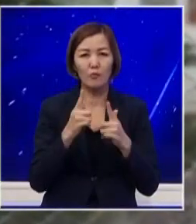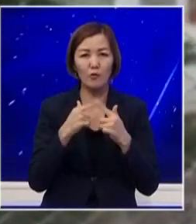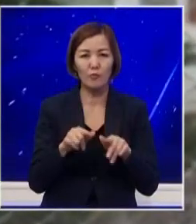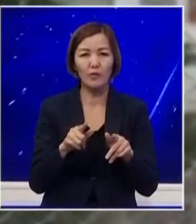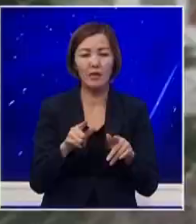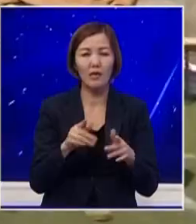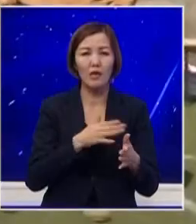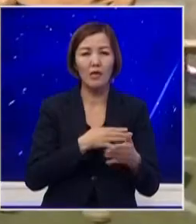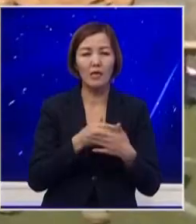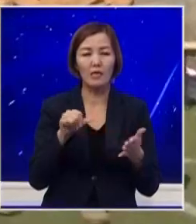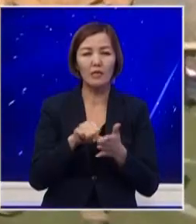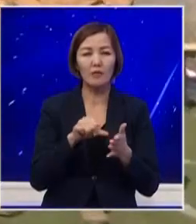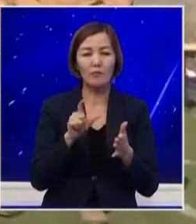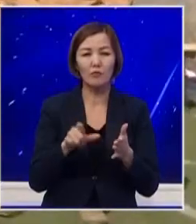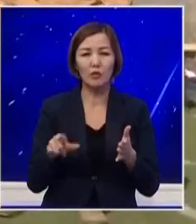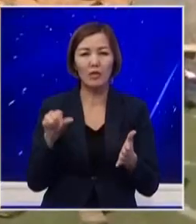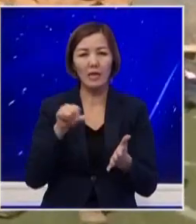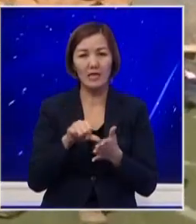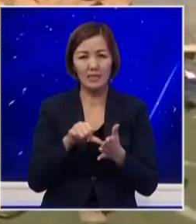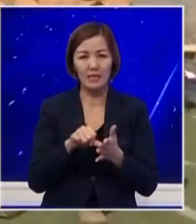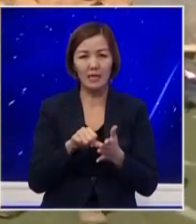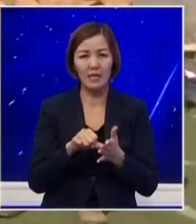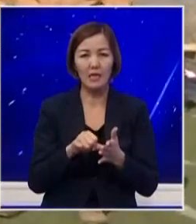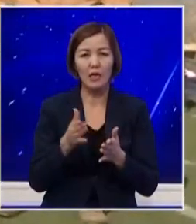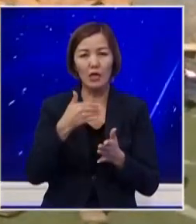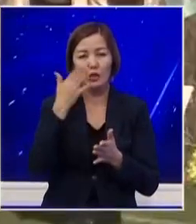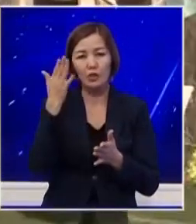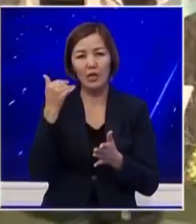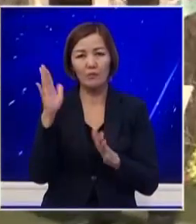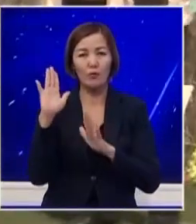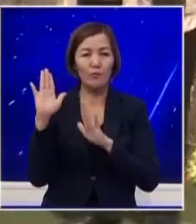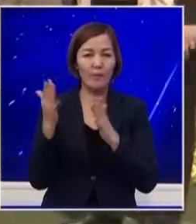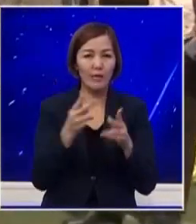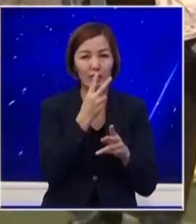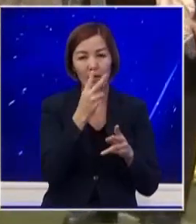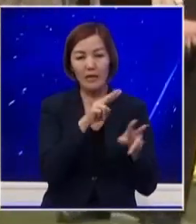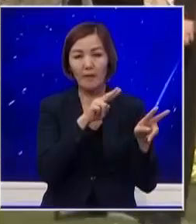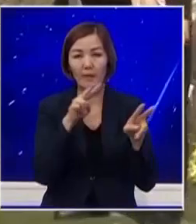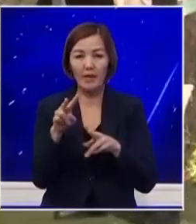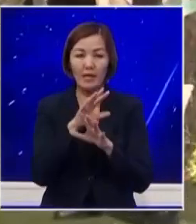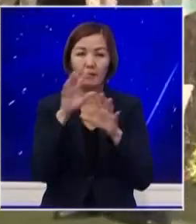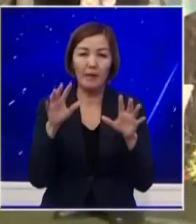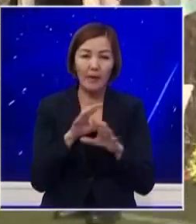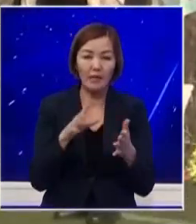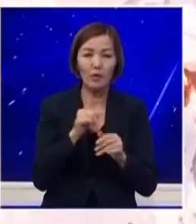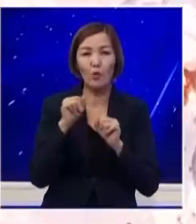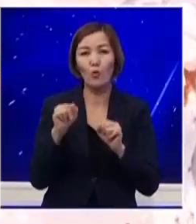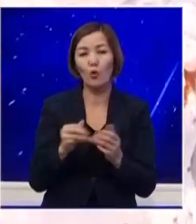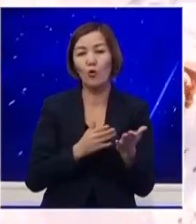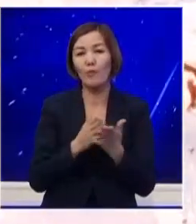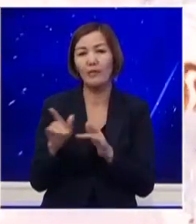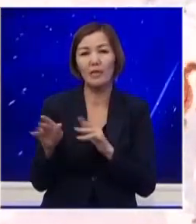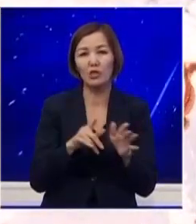ұйымдарының ерікті мүшелері қатысты. Олар жаз бойы Алатау баурайындағы парктерді аралап, табиғатты аялауға және қорғауға